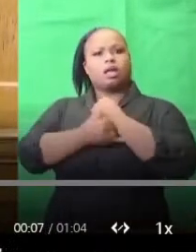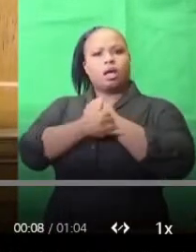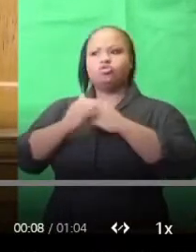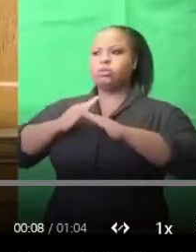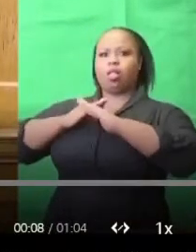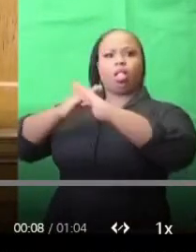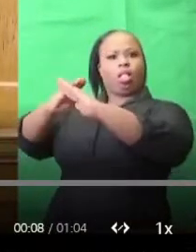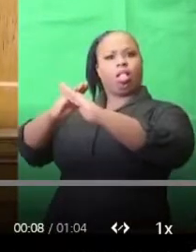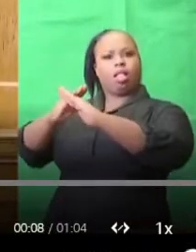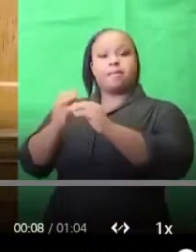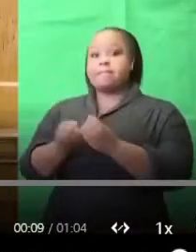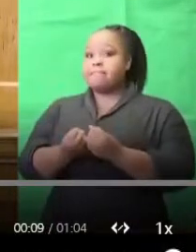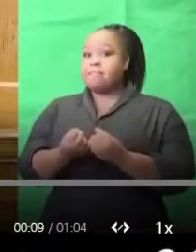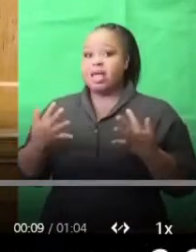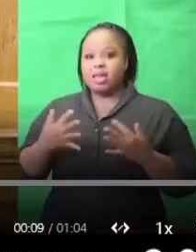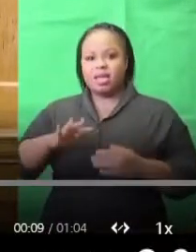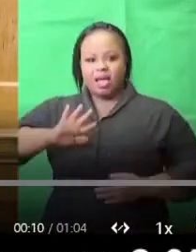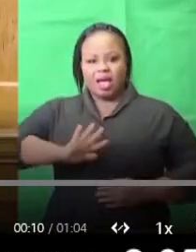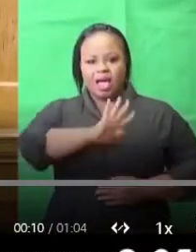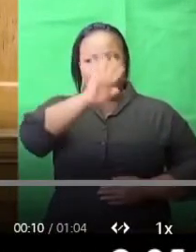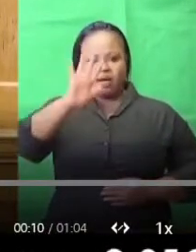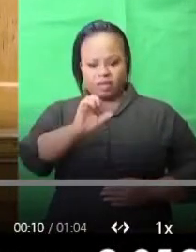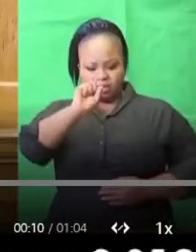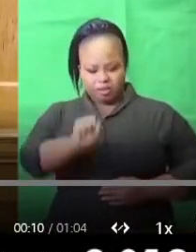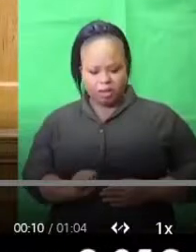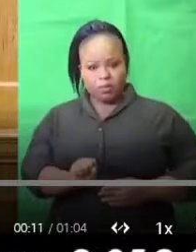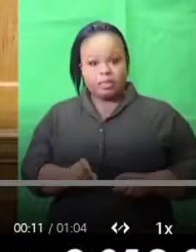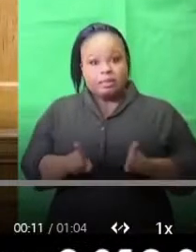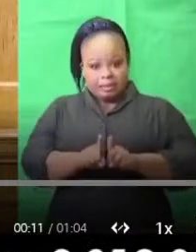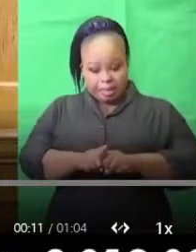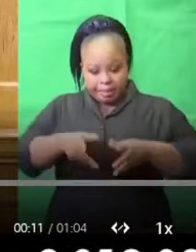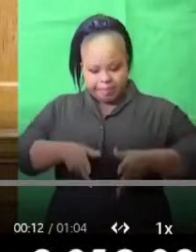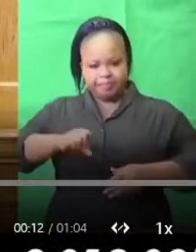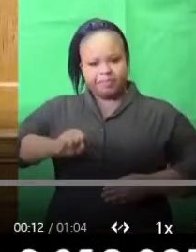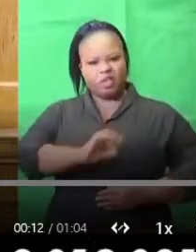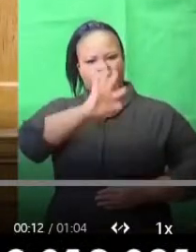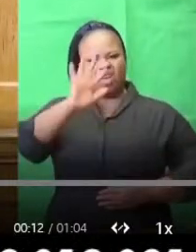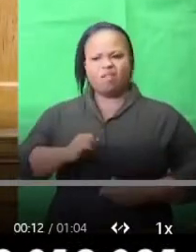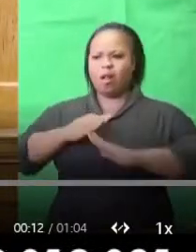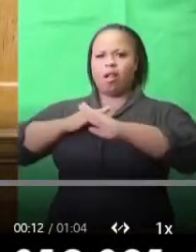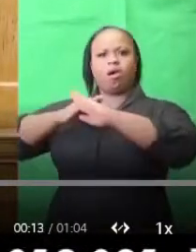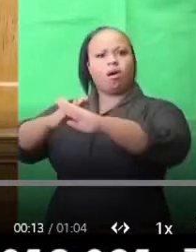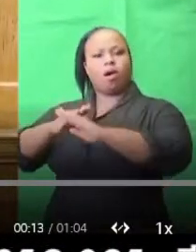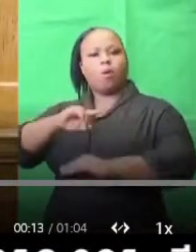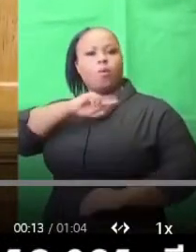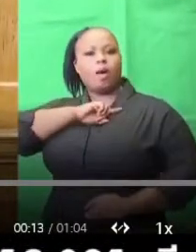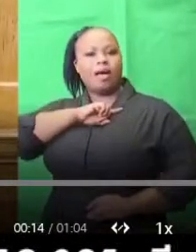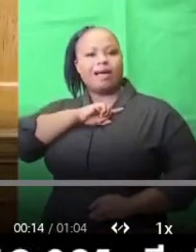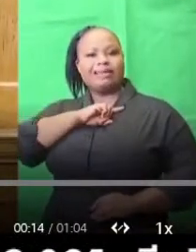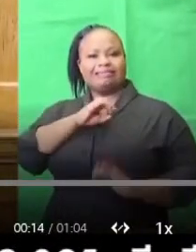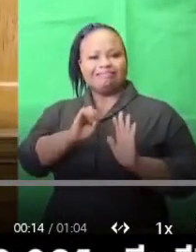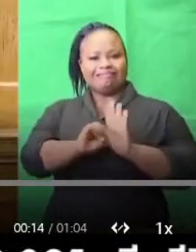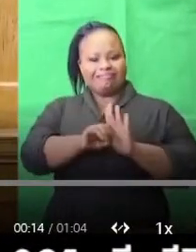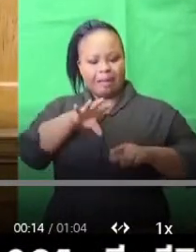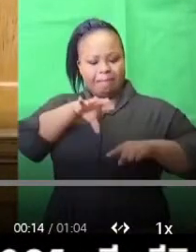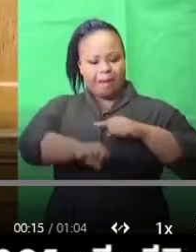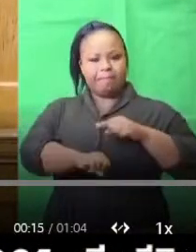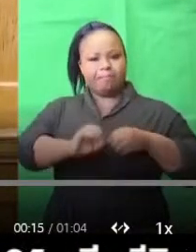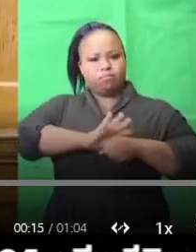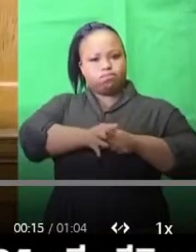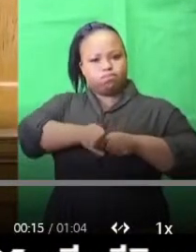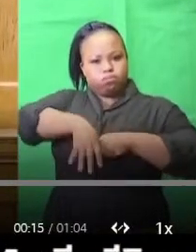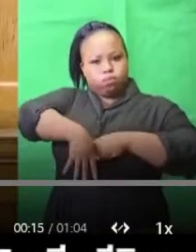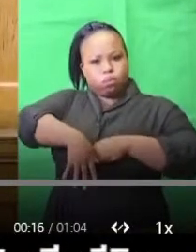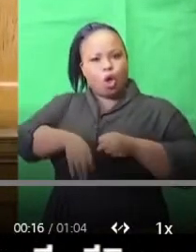Cover For manนำ adenosine Countryfor oldforming The identification of theArmy